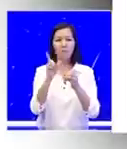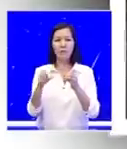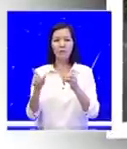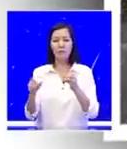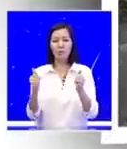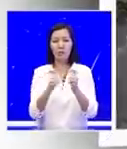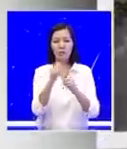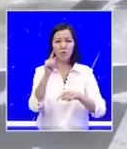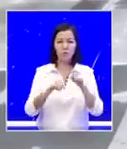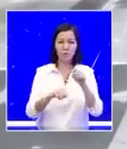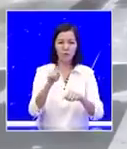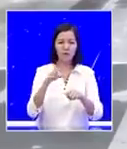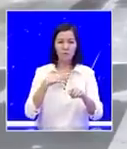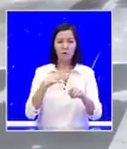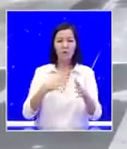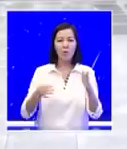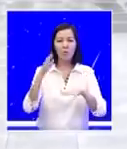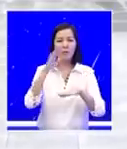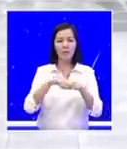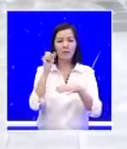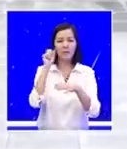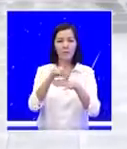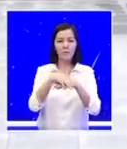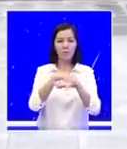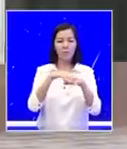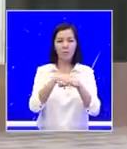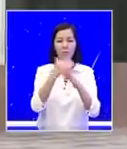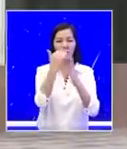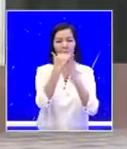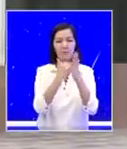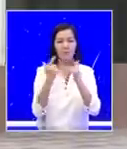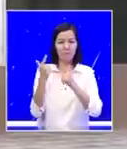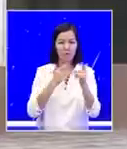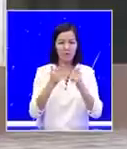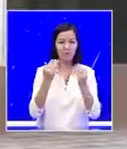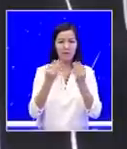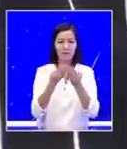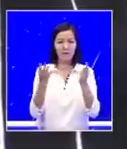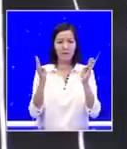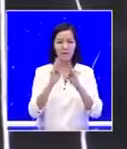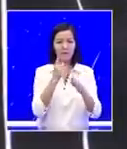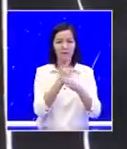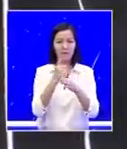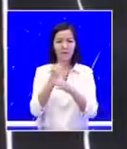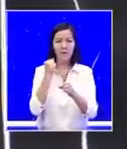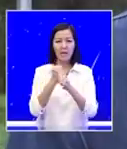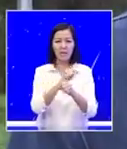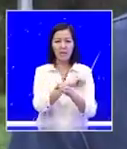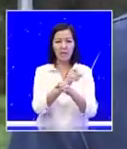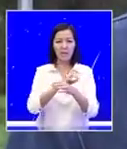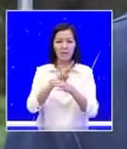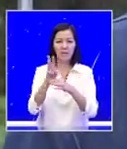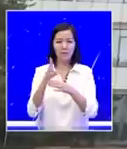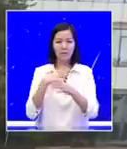жақын туыстары екені белгілі болды. Облыс әкімінің тапсырмасымен тұрғындардың тізімі жасалды. Қазір карантин режимін қатаң сақтауды қамтамасыз